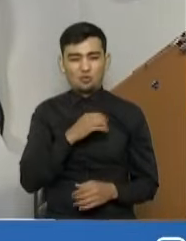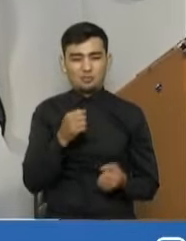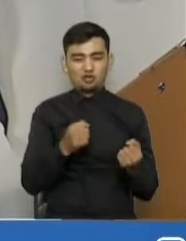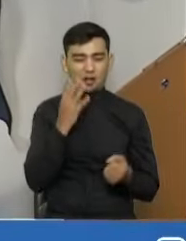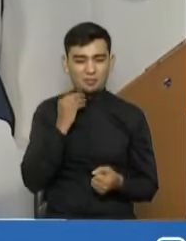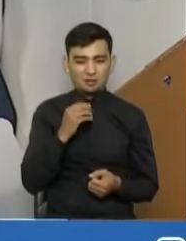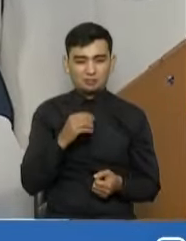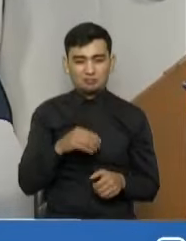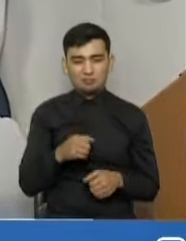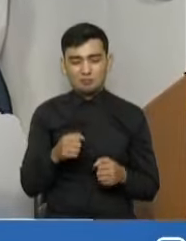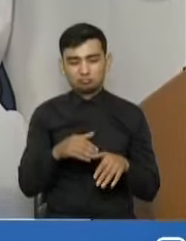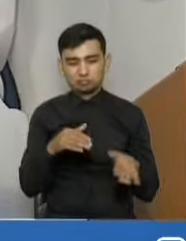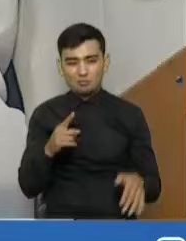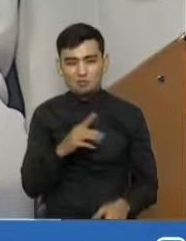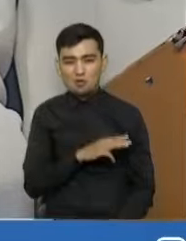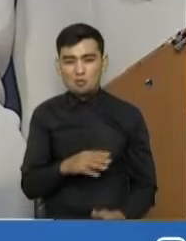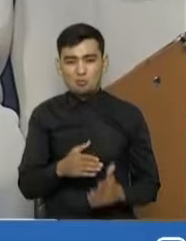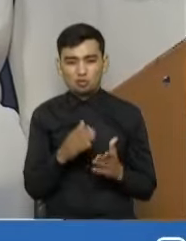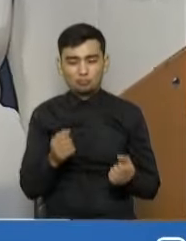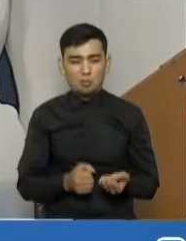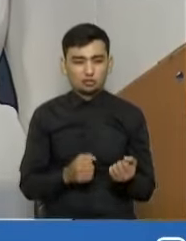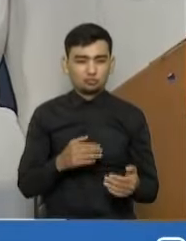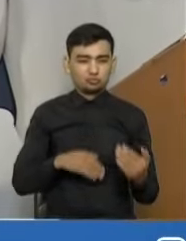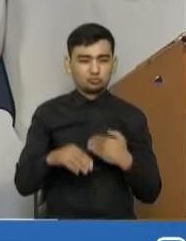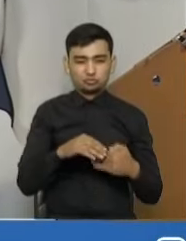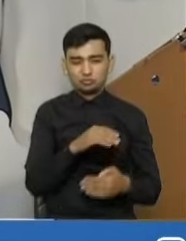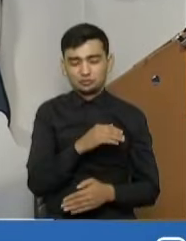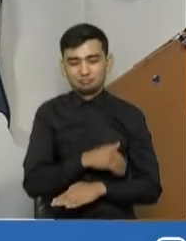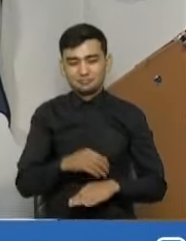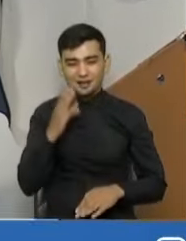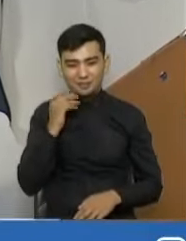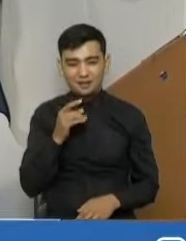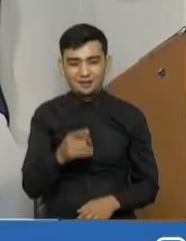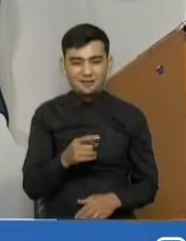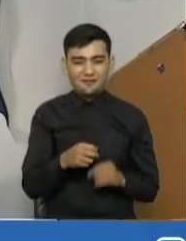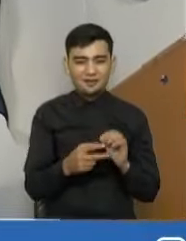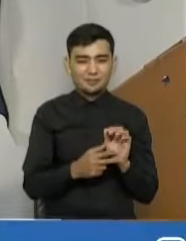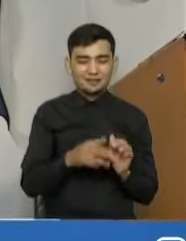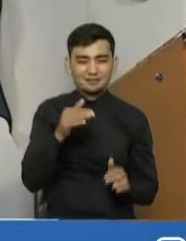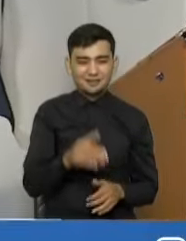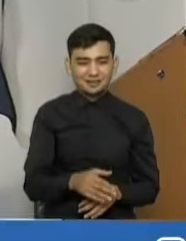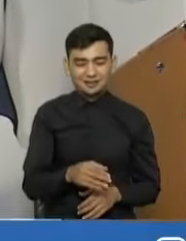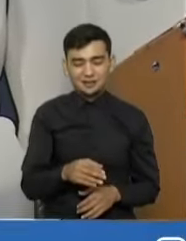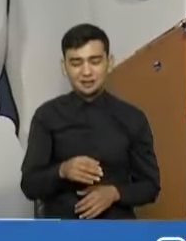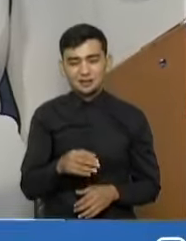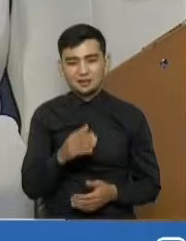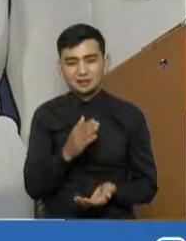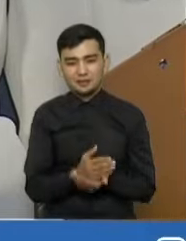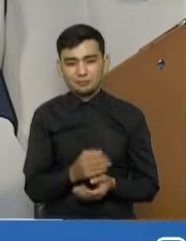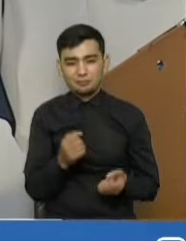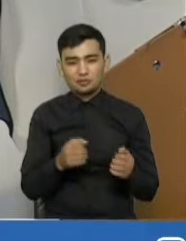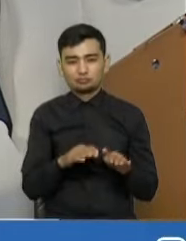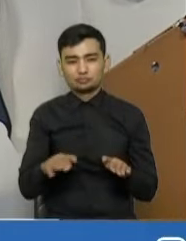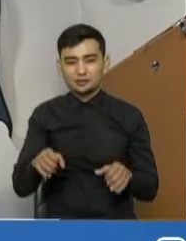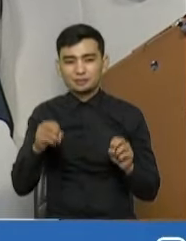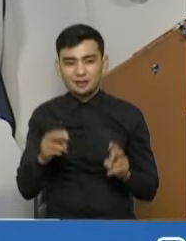Алматы көшелерінде күнне миллионға жуық темір тұлпар жүреді. Оларға 18 мың ақылы тұрақ қызмет көрсетеді екен. Тұрақ бағасын көтеріп